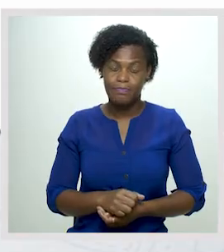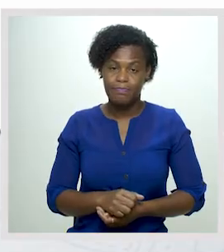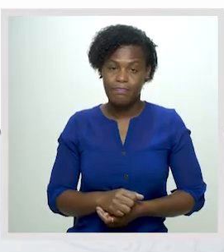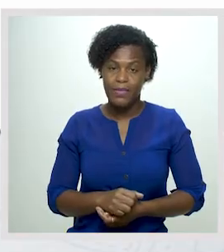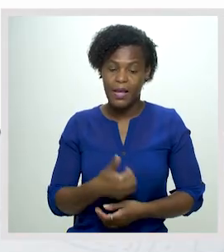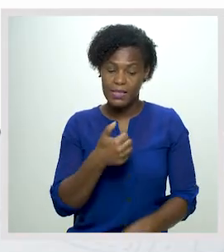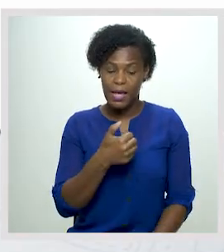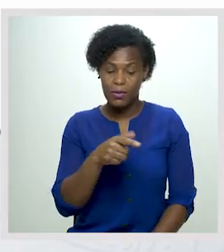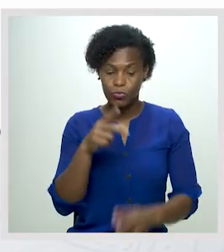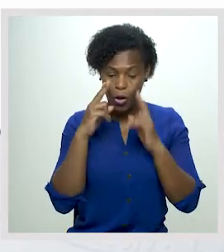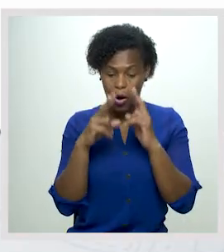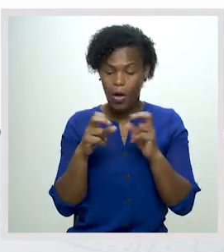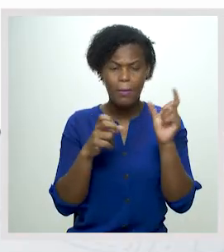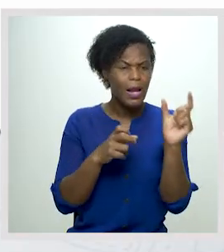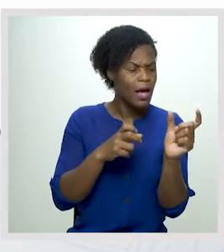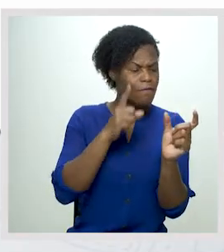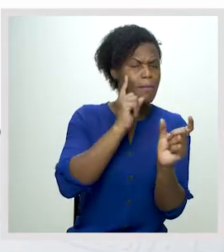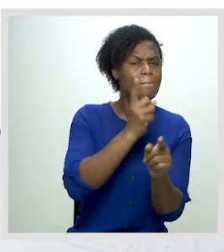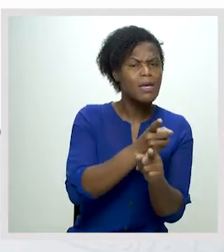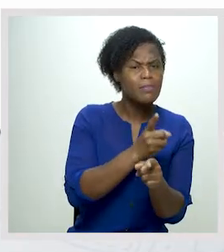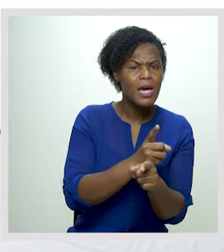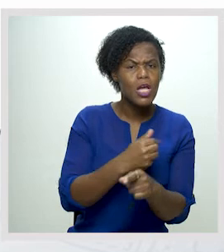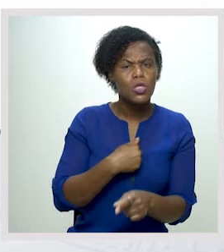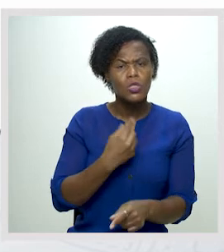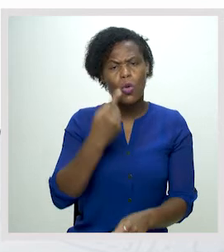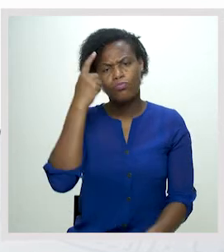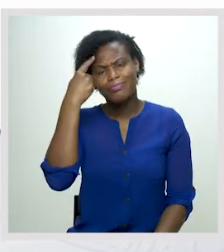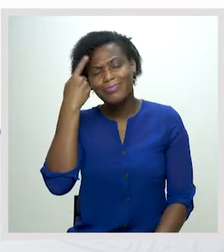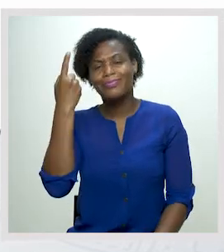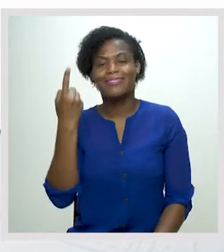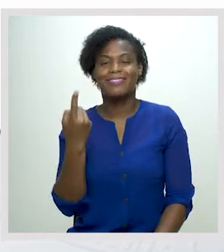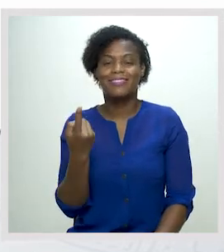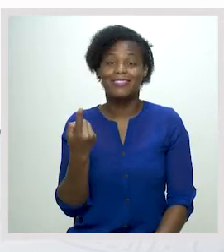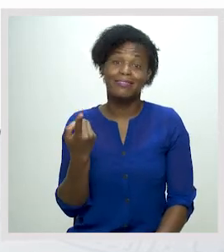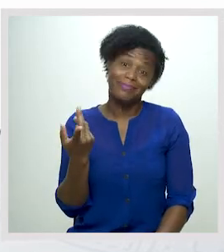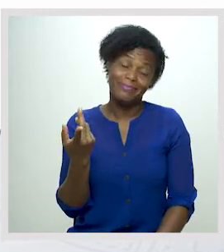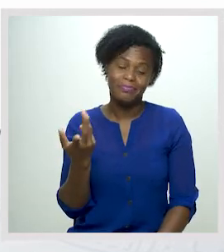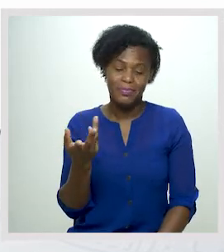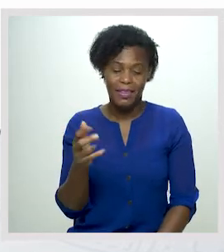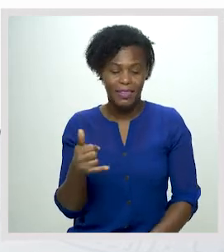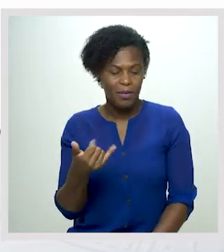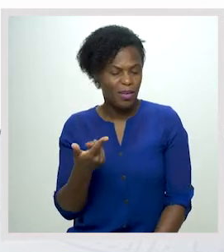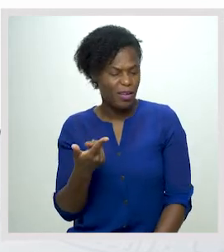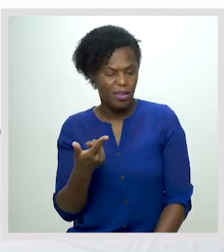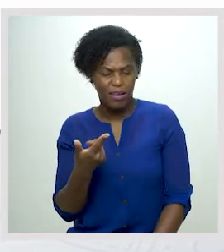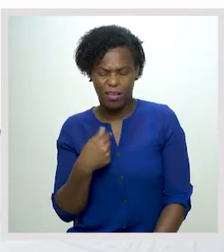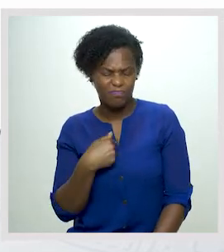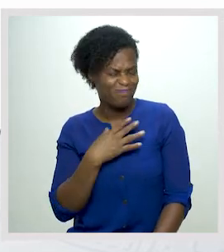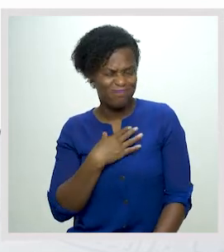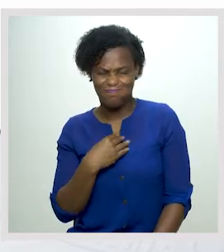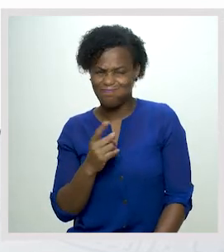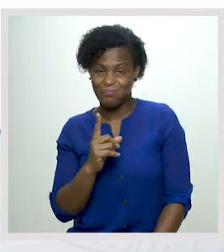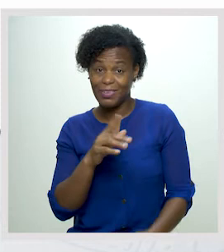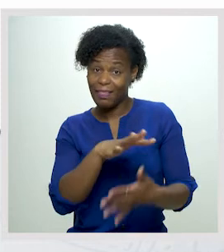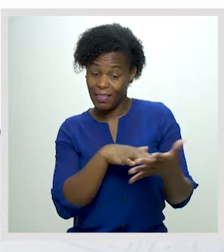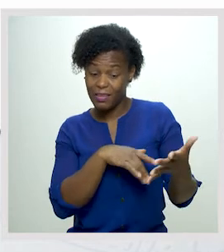5. Trouve les synonymes. Je suis fou de. Et de, je n'aime pas dans les